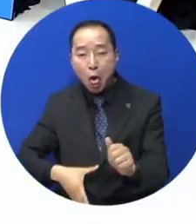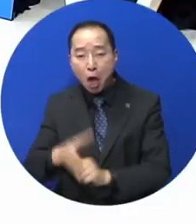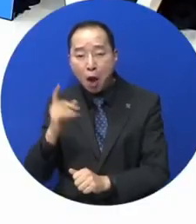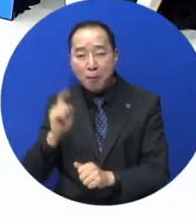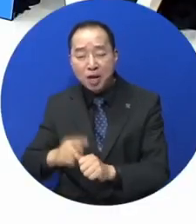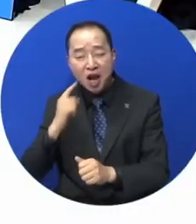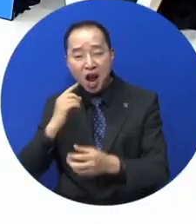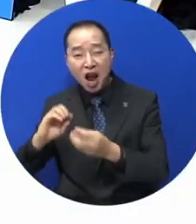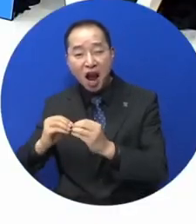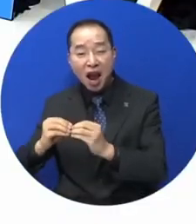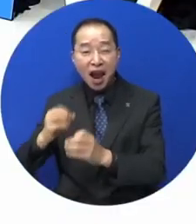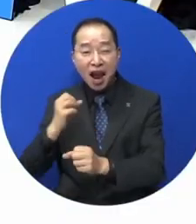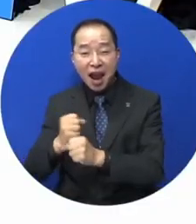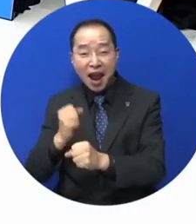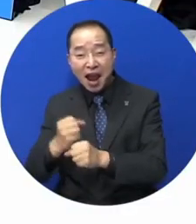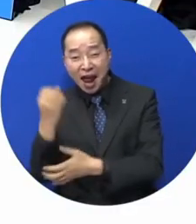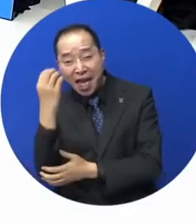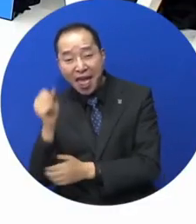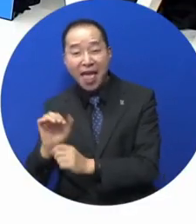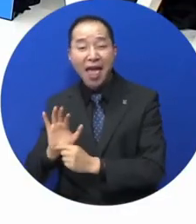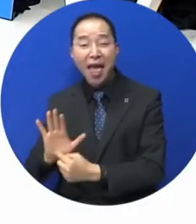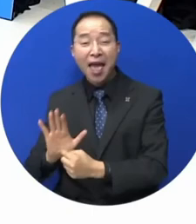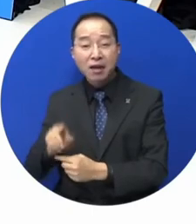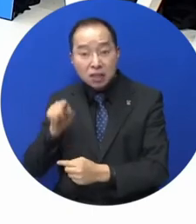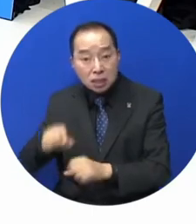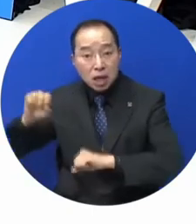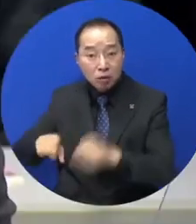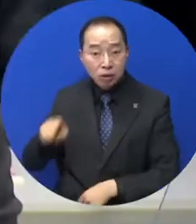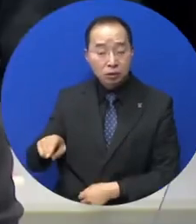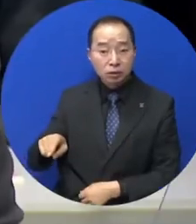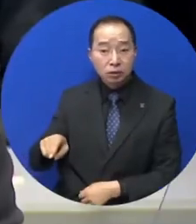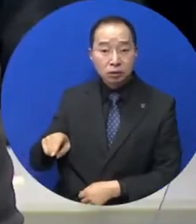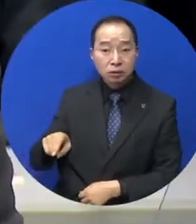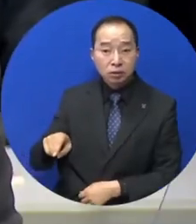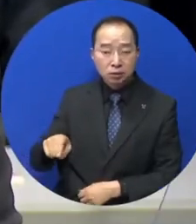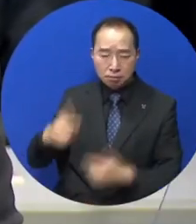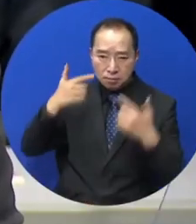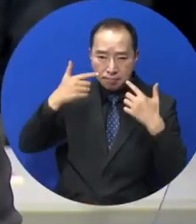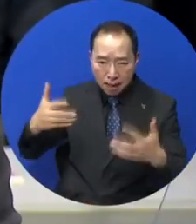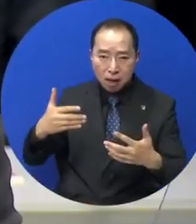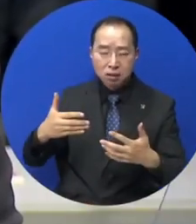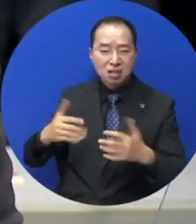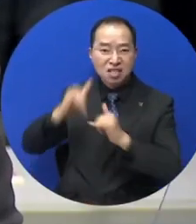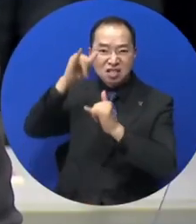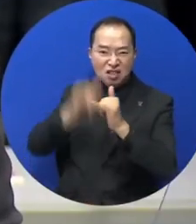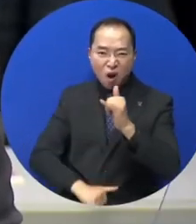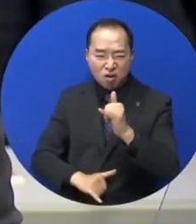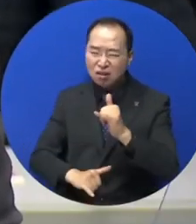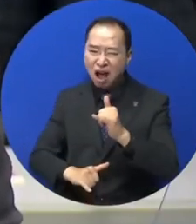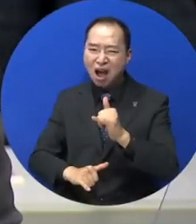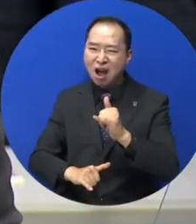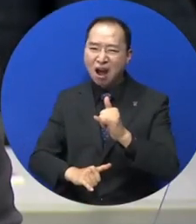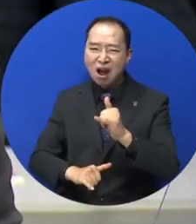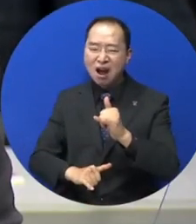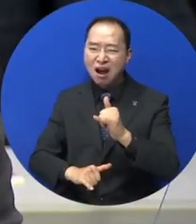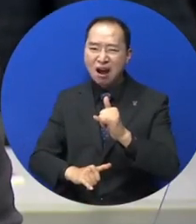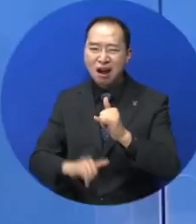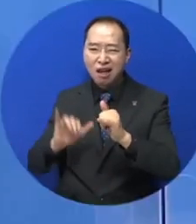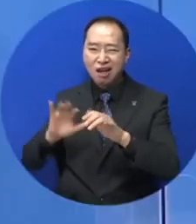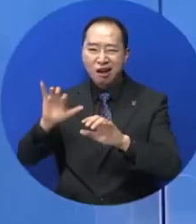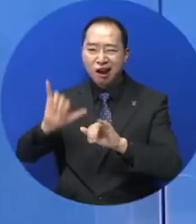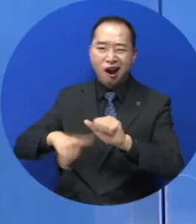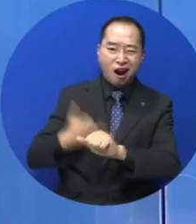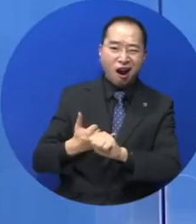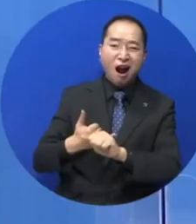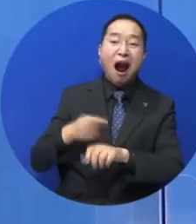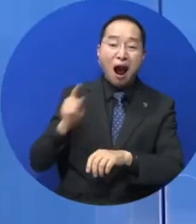해서 언론을 호도하기 위해서 만드는 저런 행위들에 대해서는 정말 반역사적 범죄에 준하는 그러한